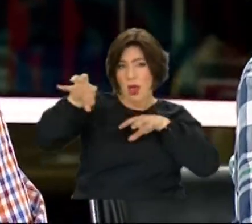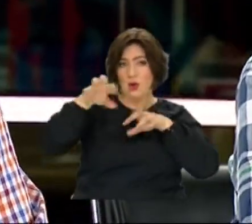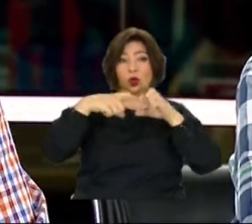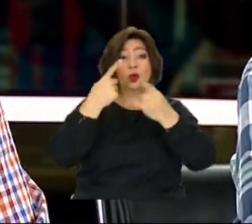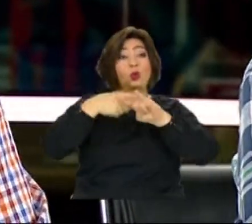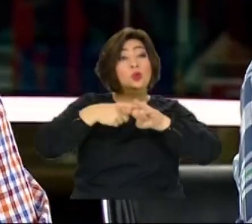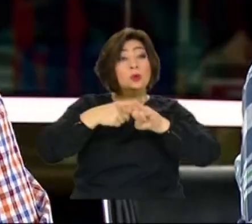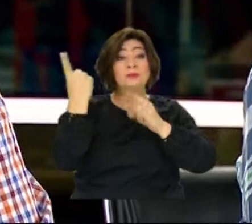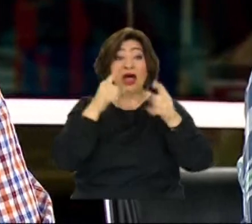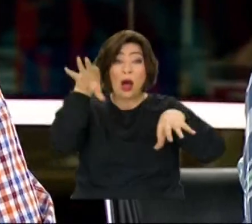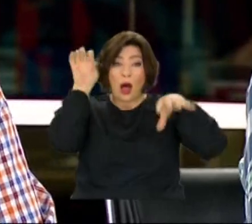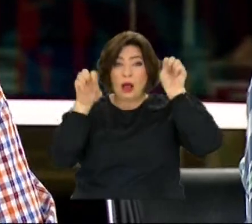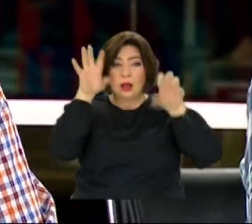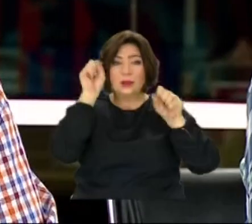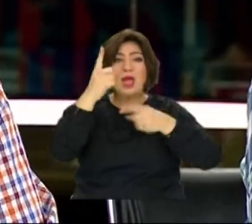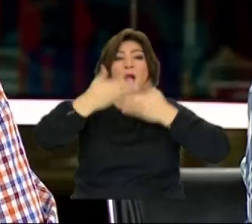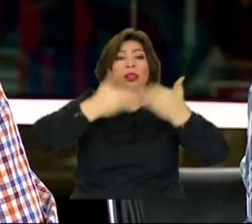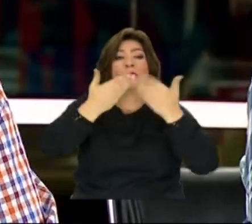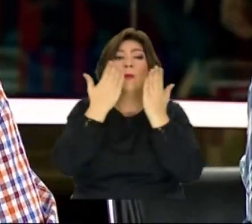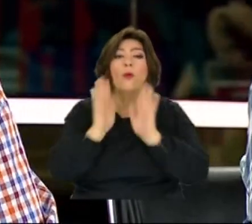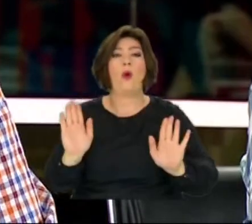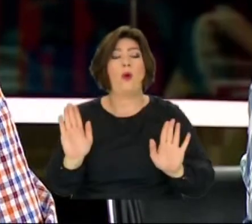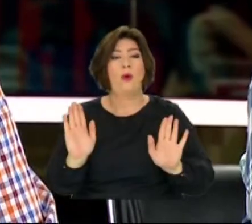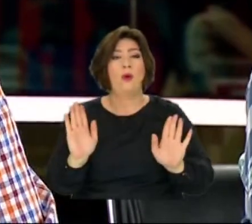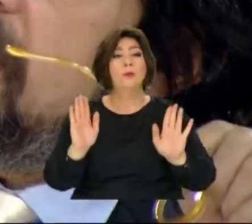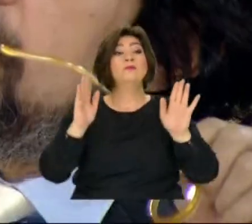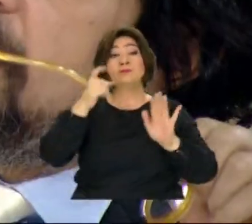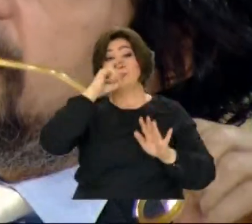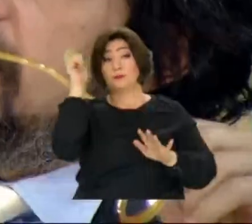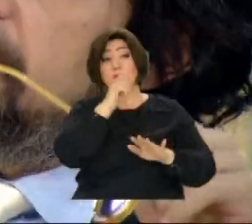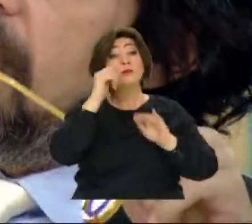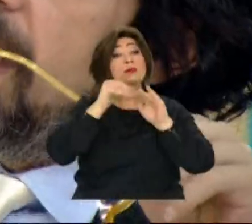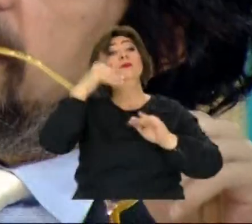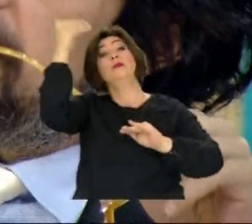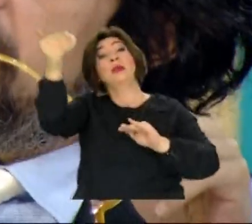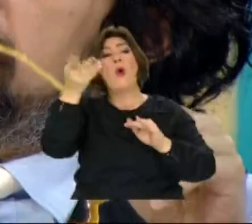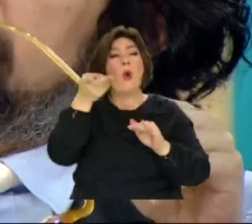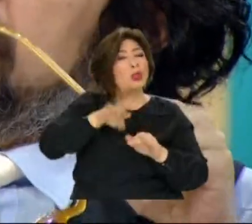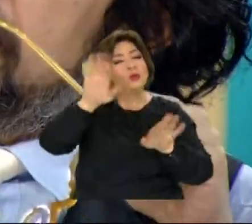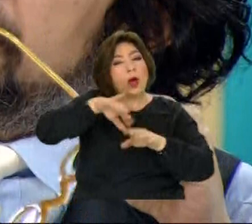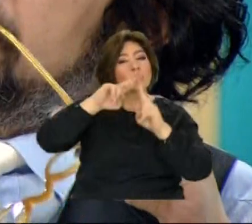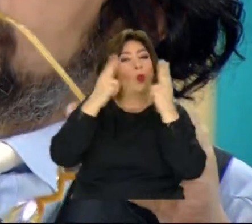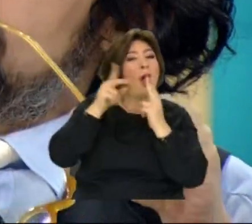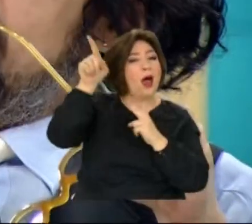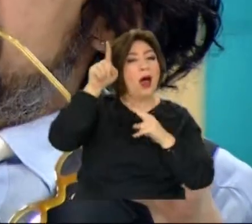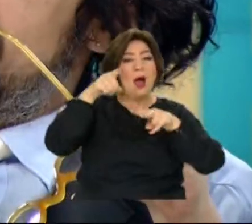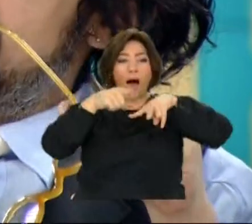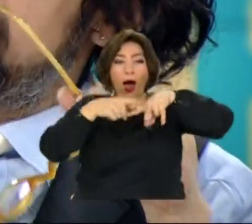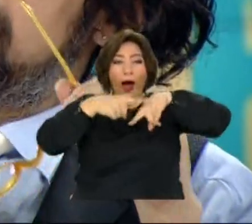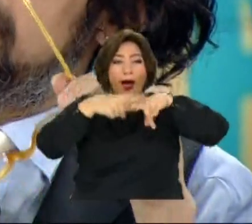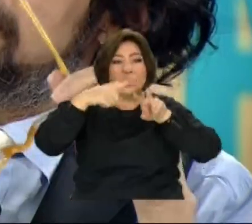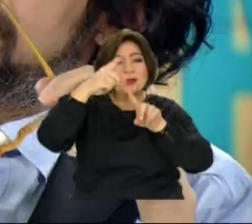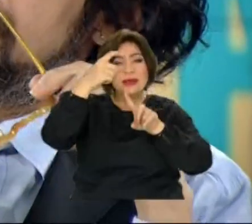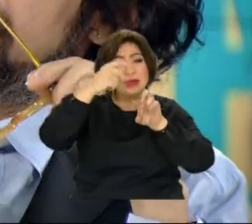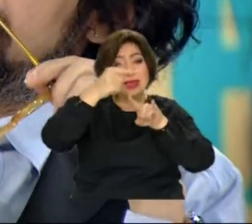bir şeyler algıladığı şeklinde bir izah yoktur. Peki öteki dünyada, ahirette? Ahirette İslam'da... Ruhun bedeni var